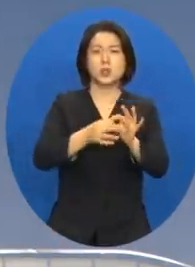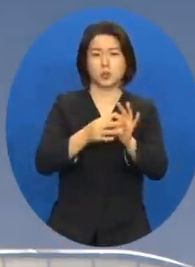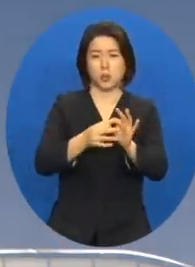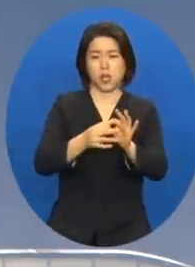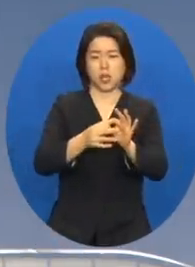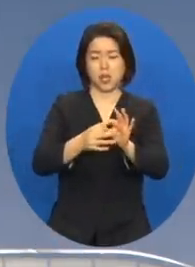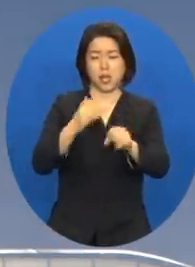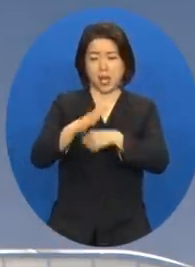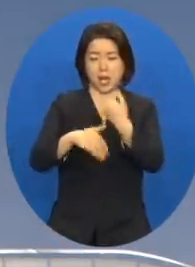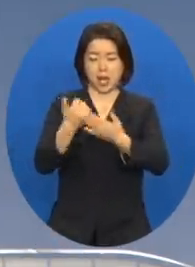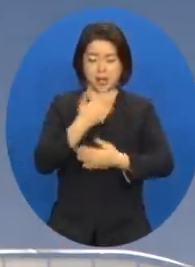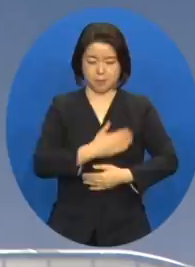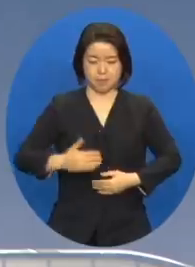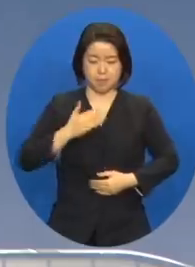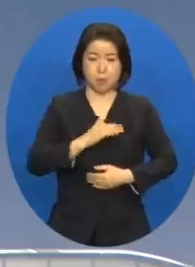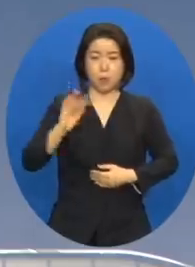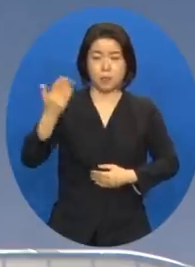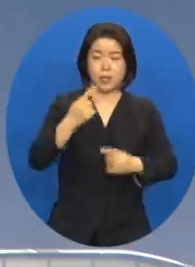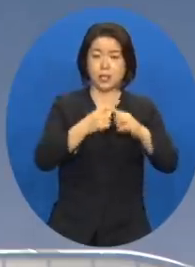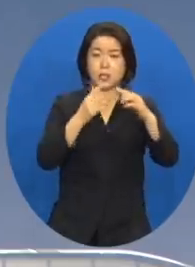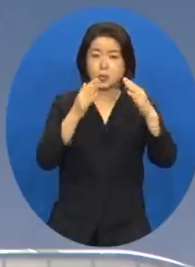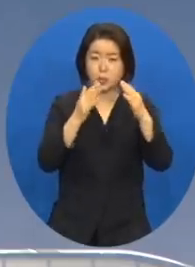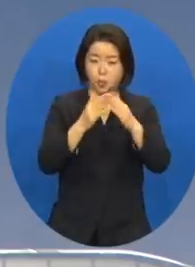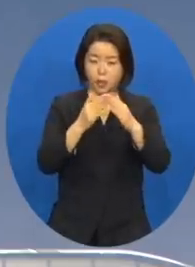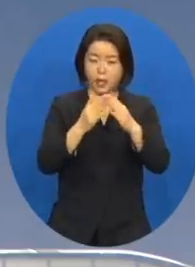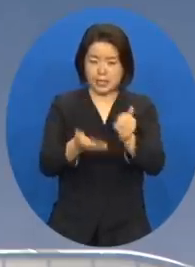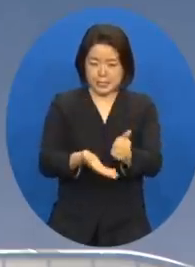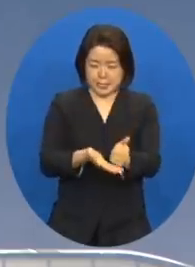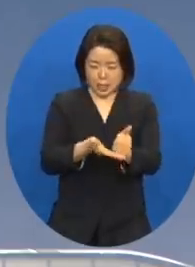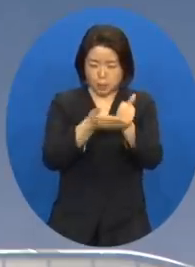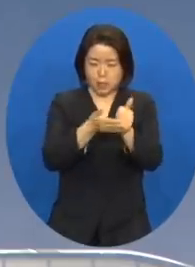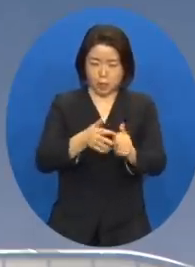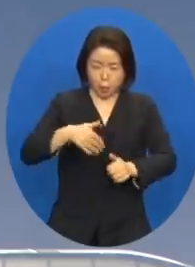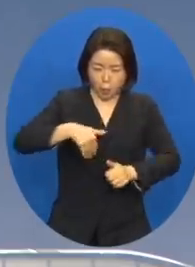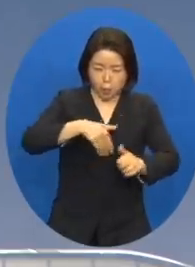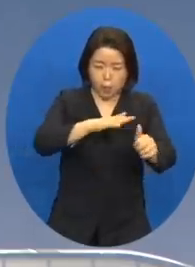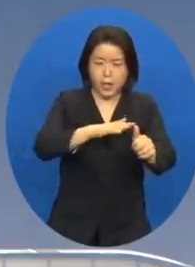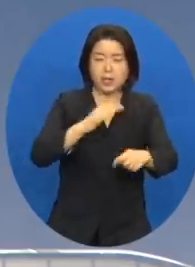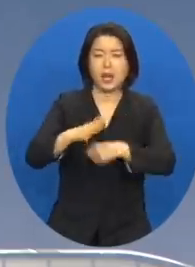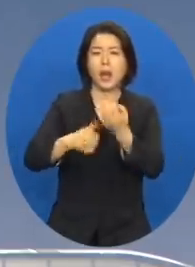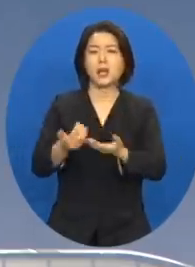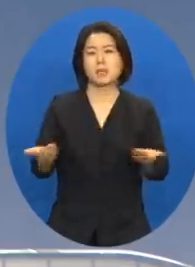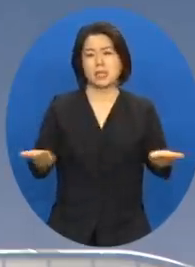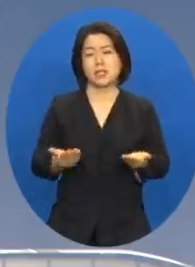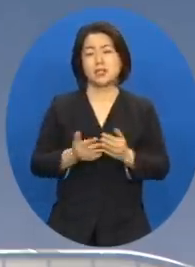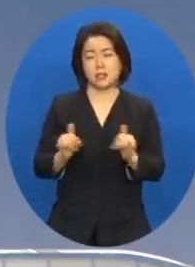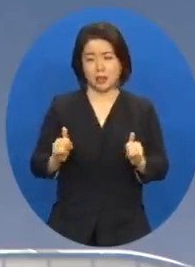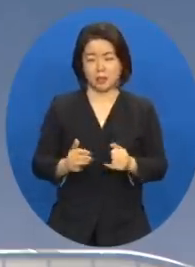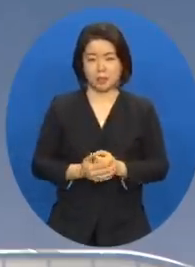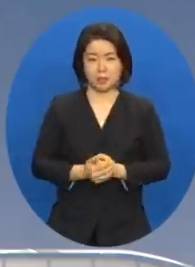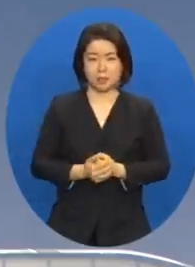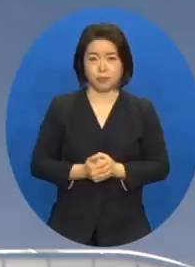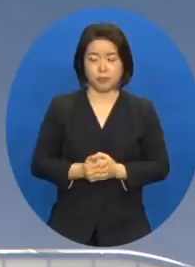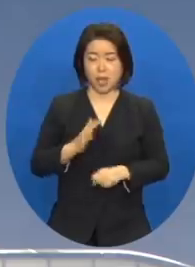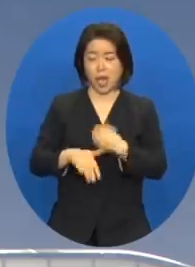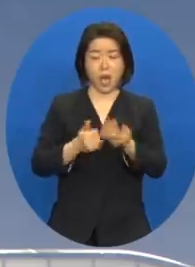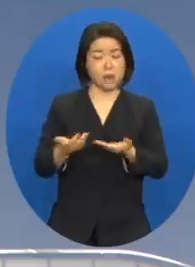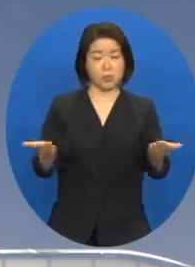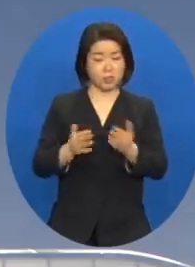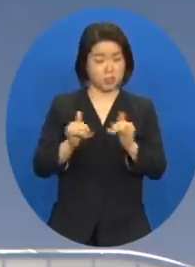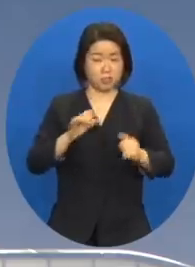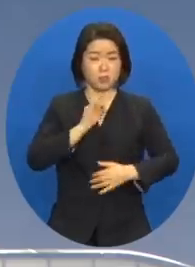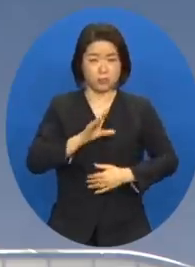하나님의 몸된 교회를 섬기라고 보낸 하나님의 일꾼들입니다. 하나님의 일꾼일